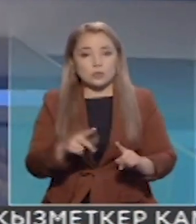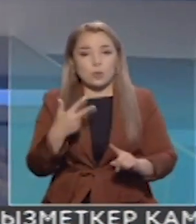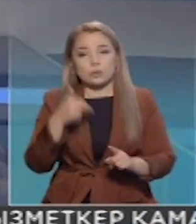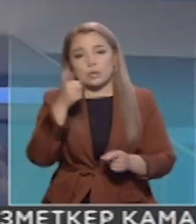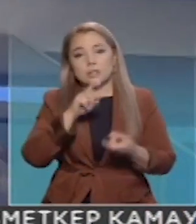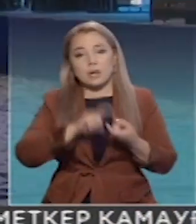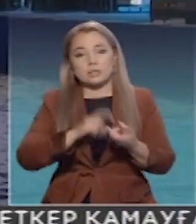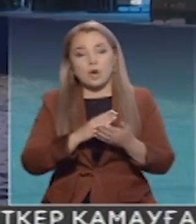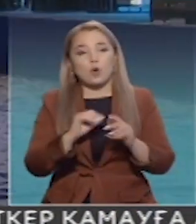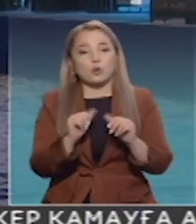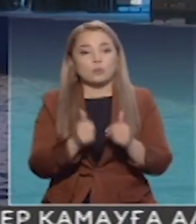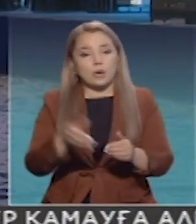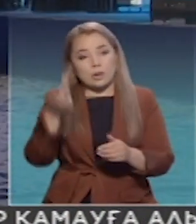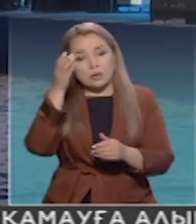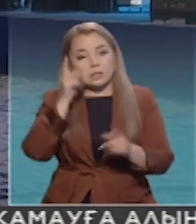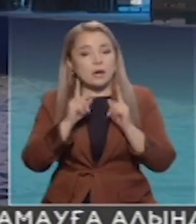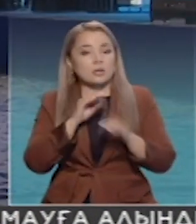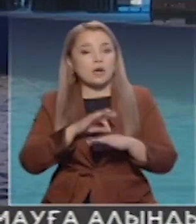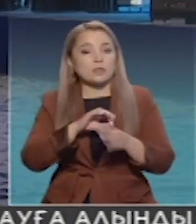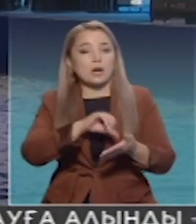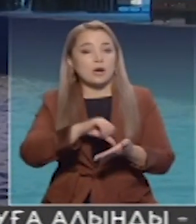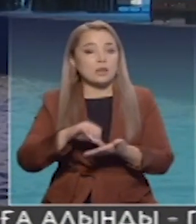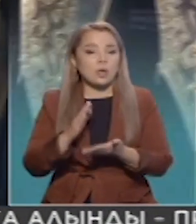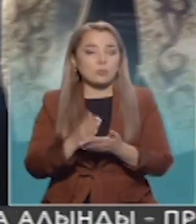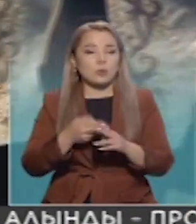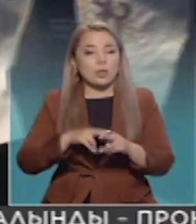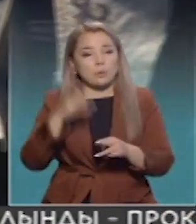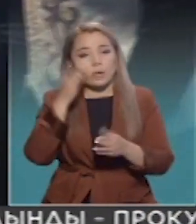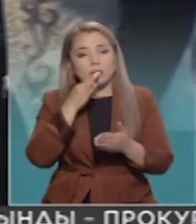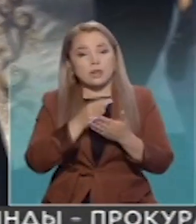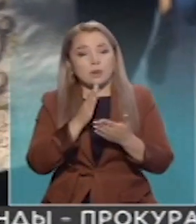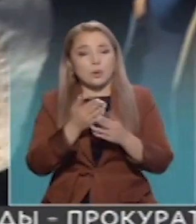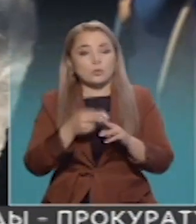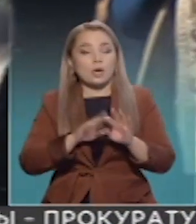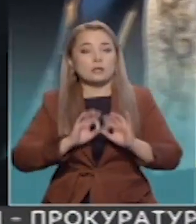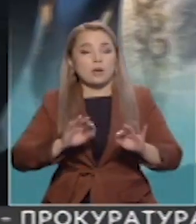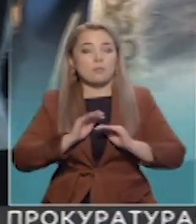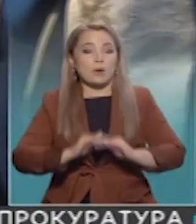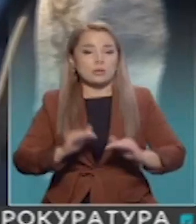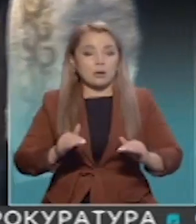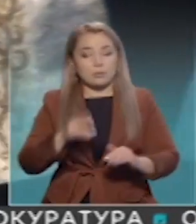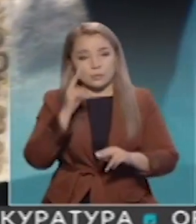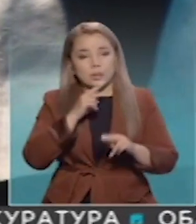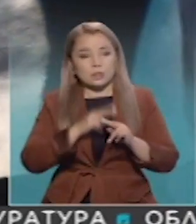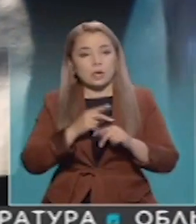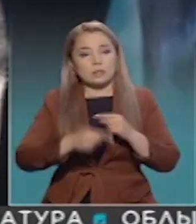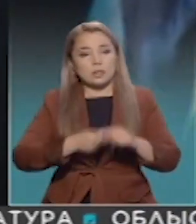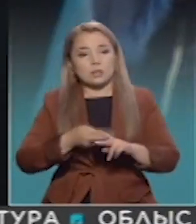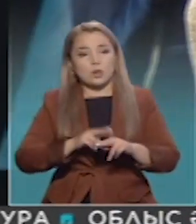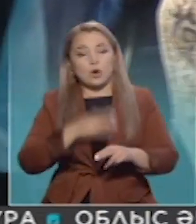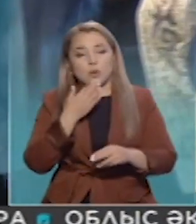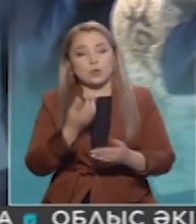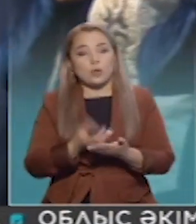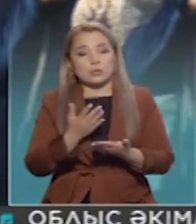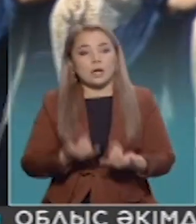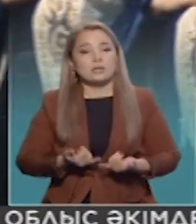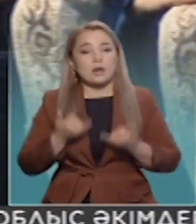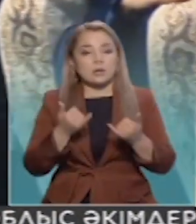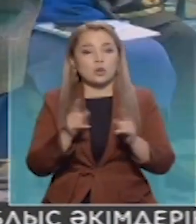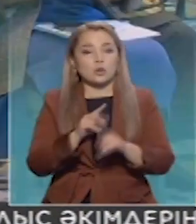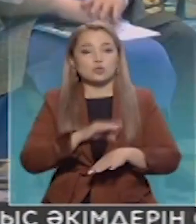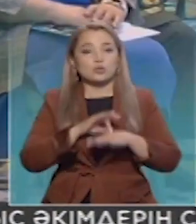орай ұйымдастырылған ғылыми конференцияға қатысушылар осындай пікірде. Айтуынша, балалар мен аға буын өкілдері арасында ұлттық құндылықтарымызға